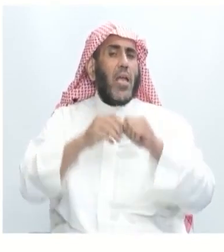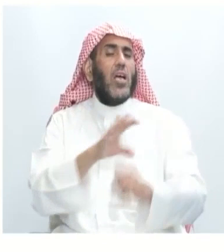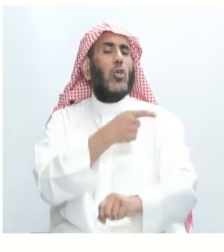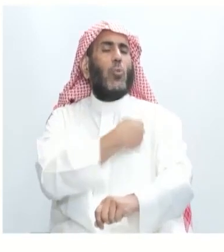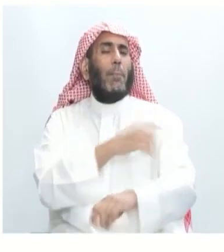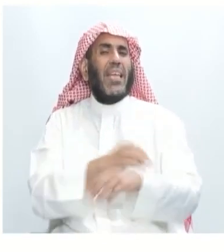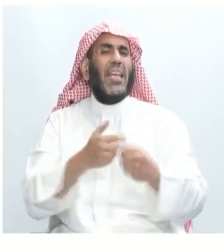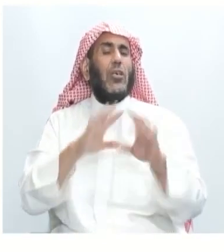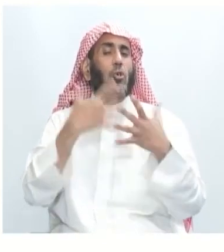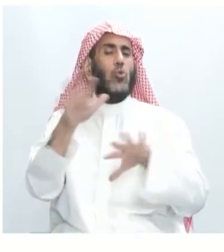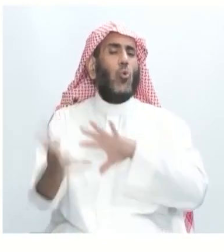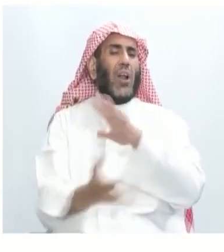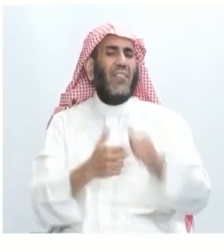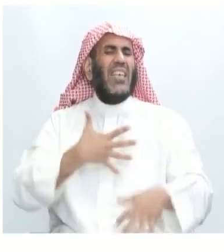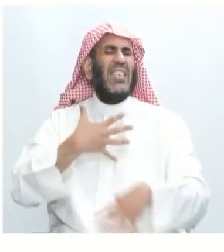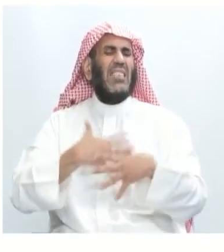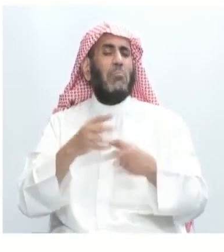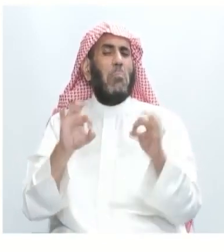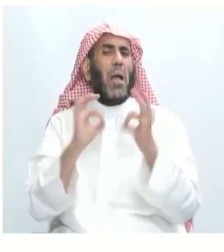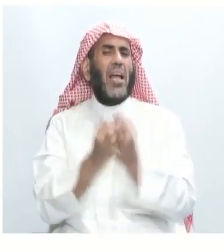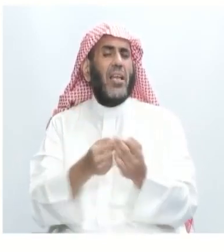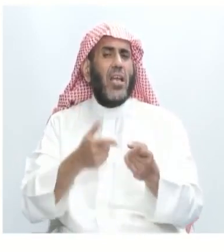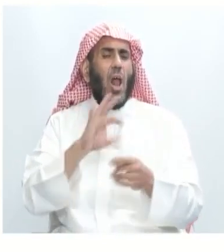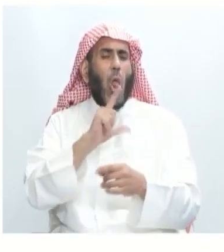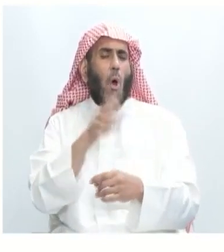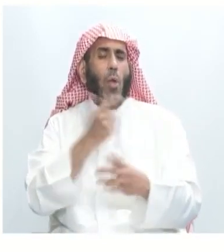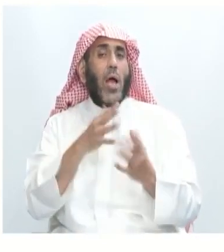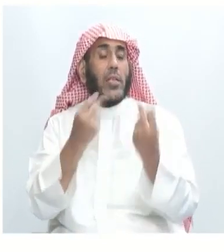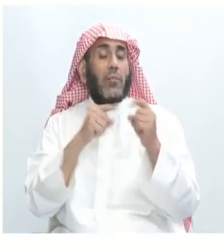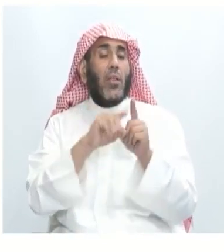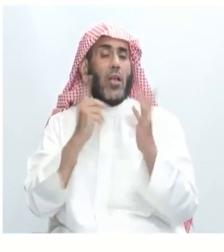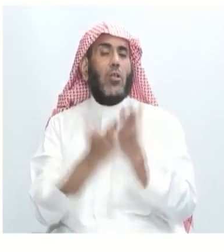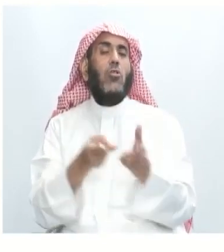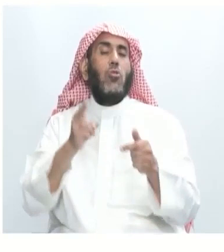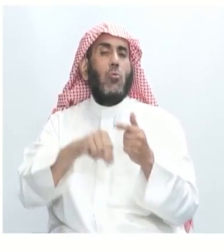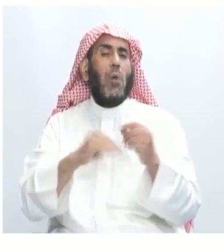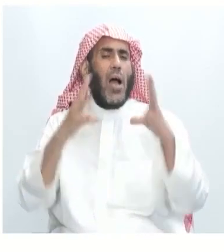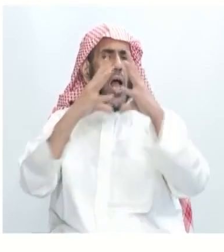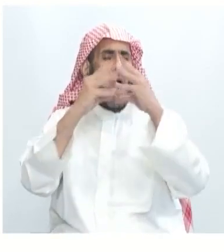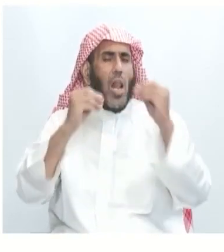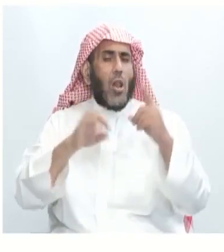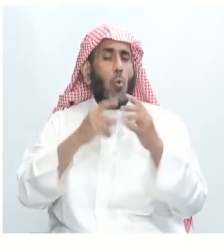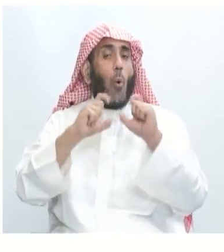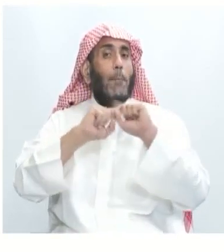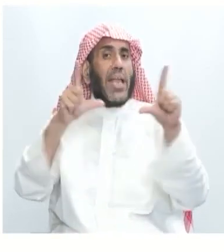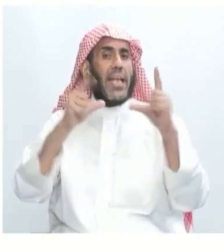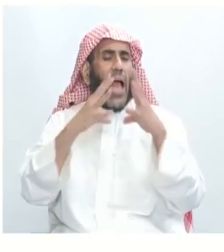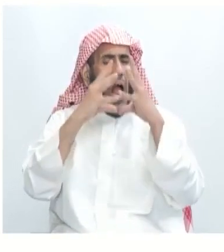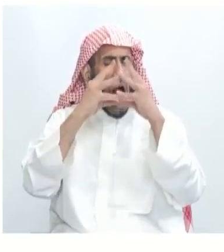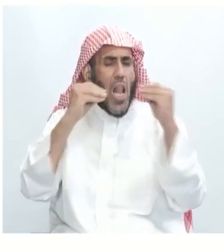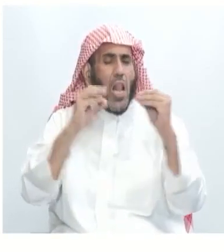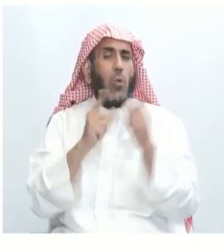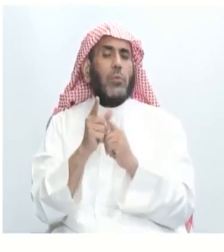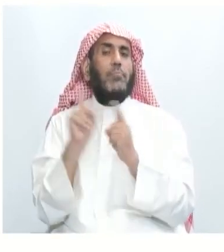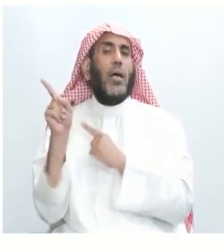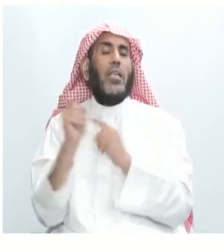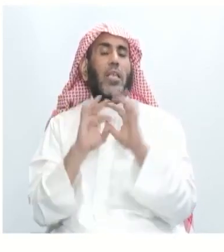جغرافيه اجتماعيه لغويه اعطي تعريفا علميا للظاهره ثم حلل واشرح حلل واشرح